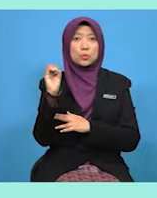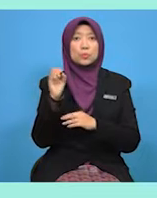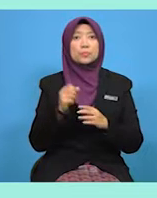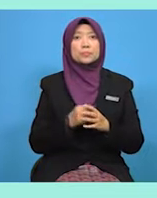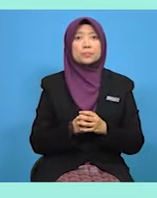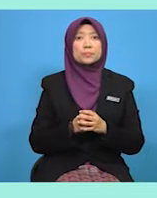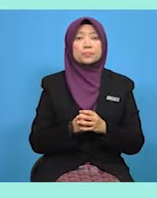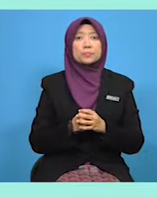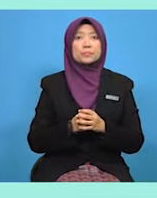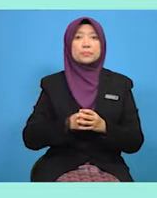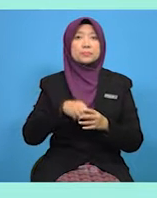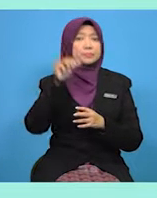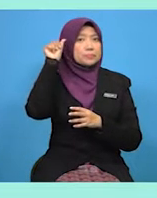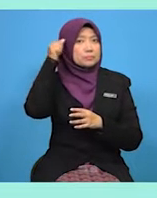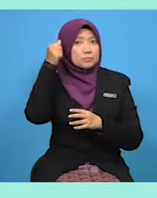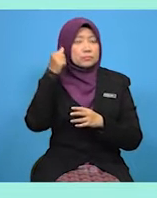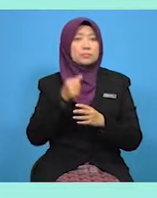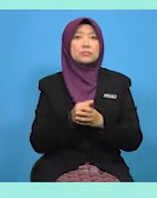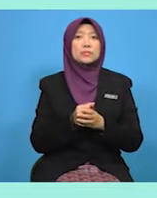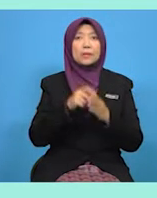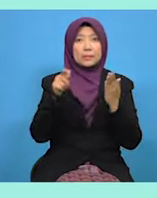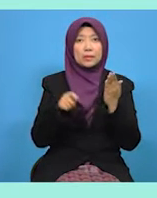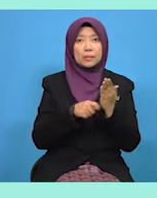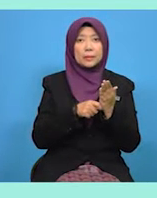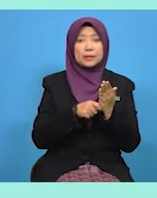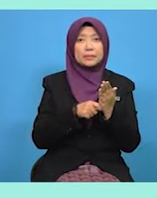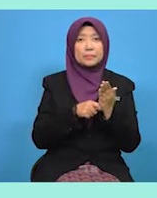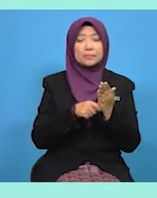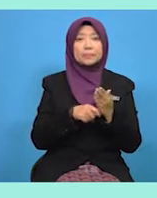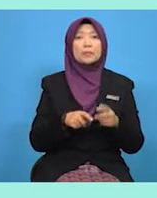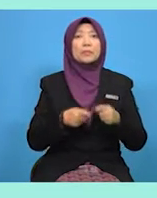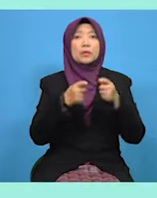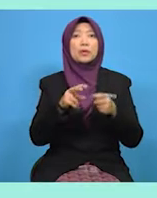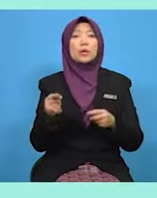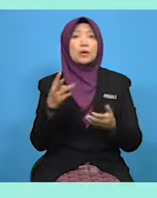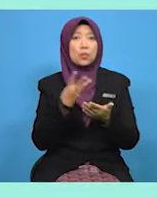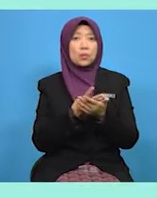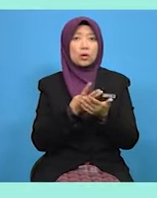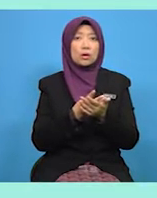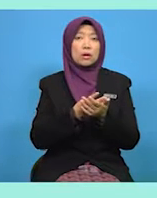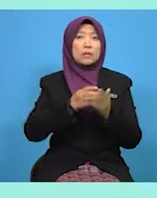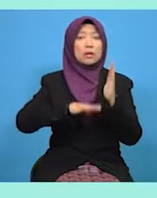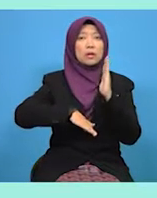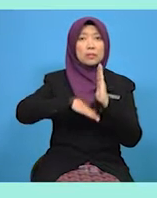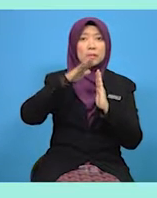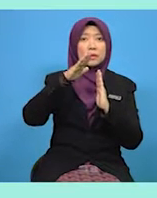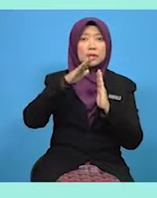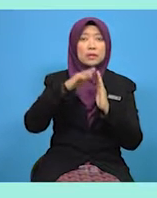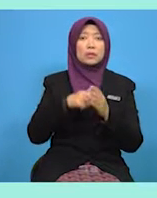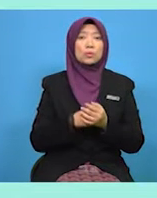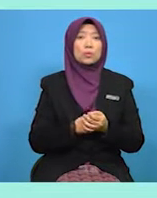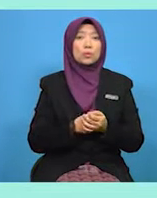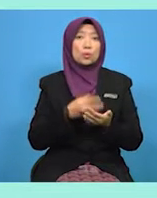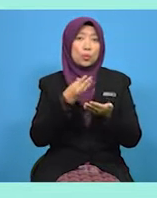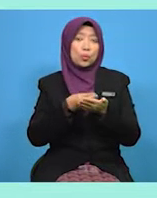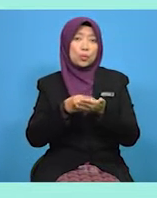kosong. Andaikan kadar pertambahan penawaran wang melebihi kadar peningkatan